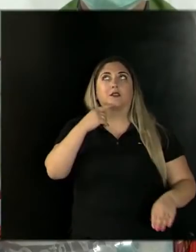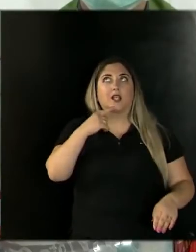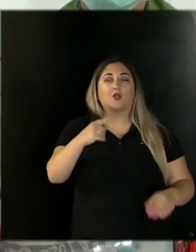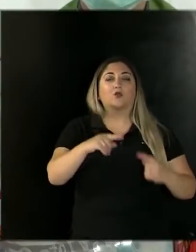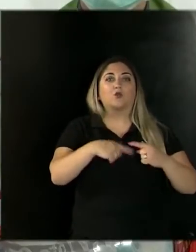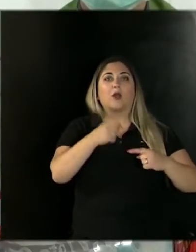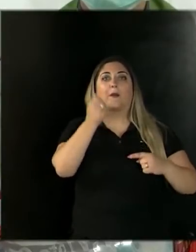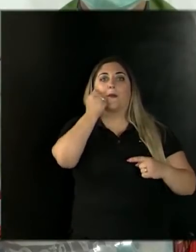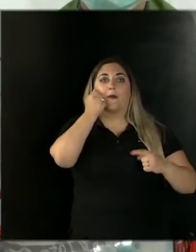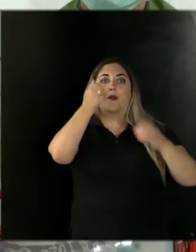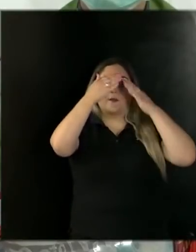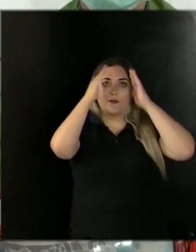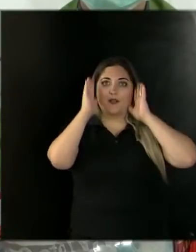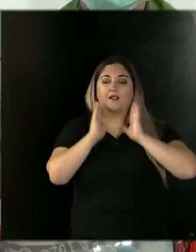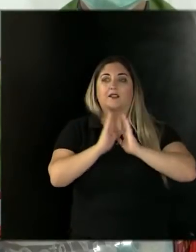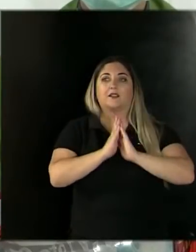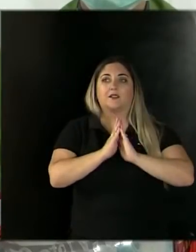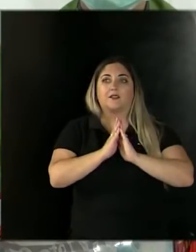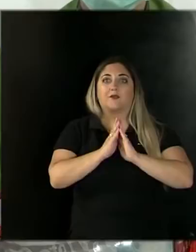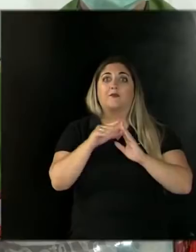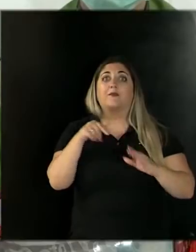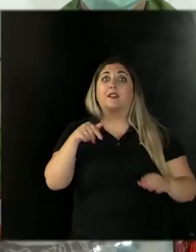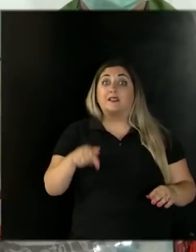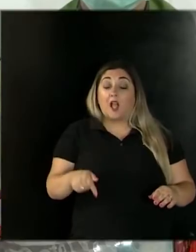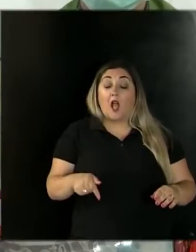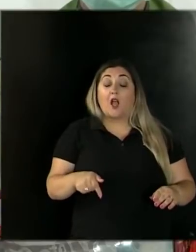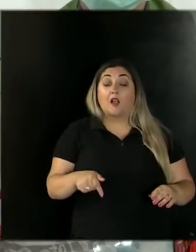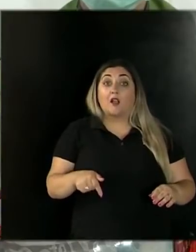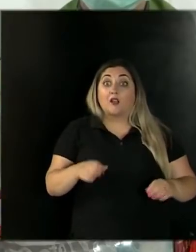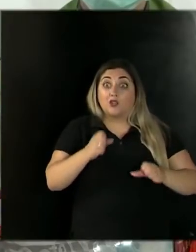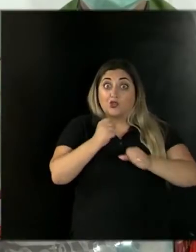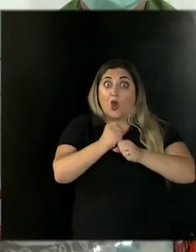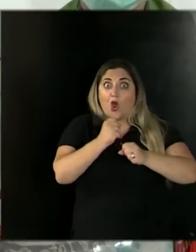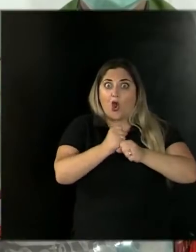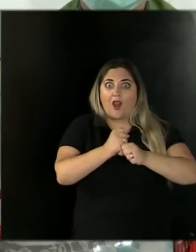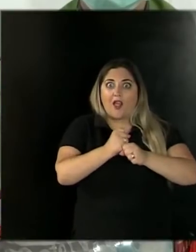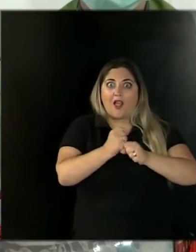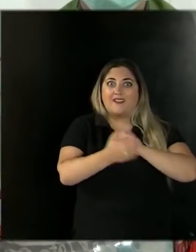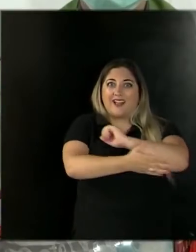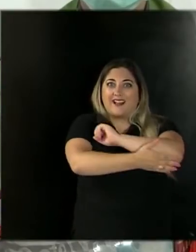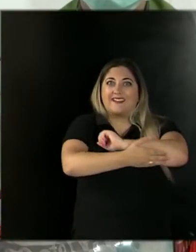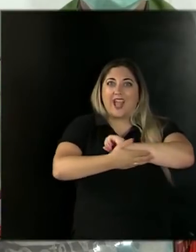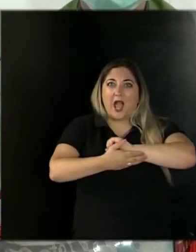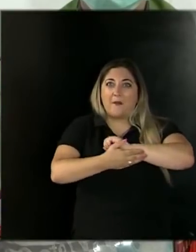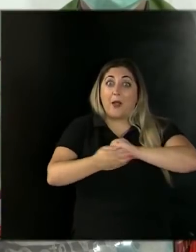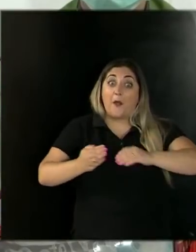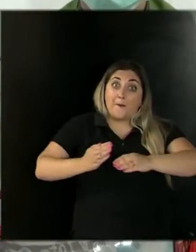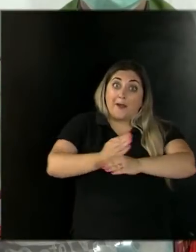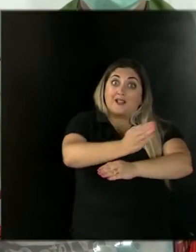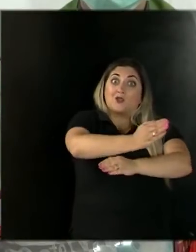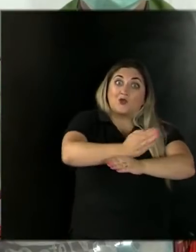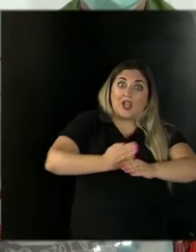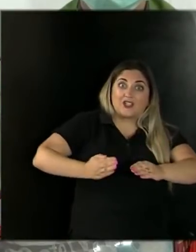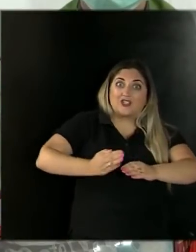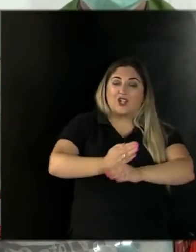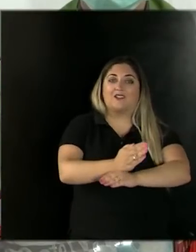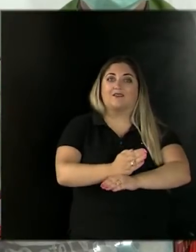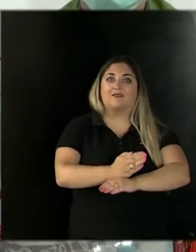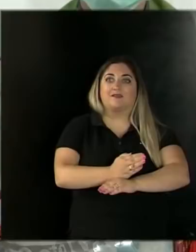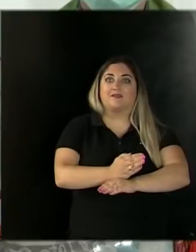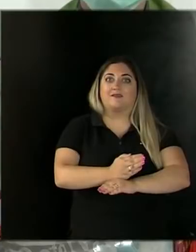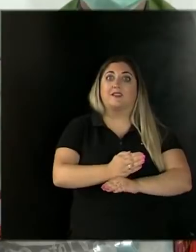lil-Marija. Dan mhuwiex il-Mastru Daxxa bin Marija. Hawnhekk ukoll nindunaw li Ġesu